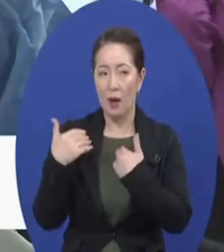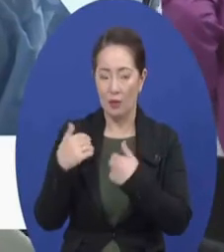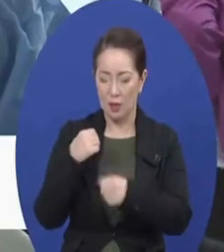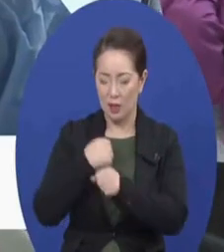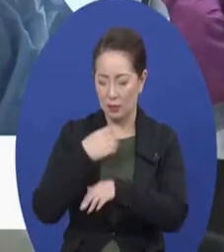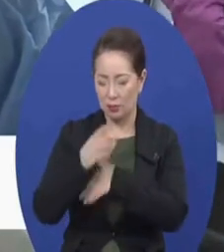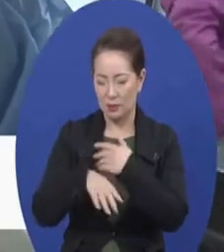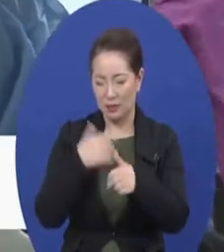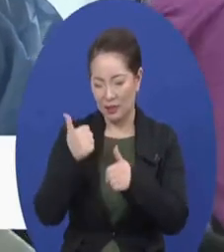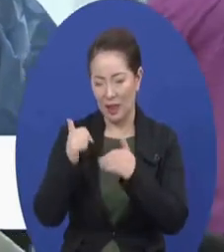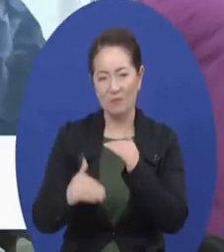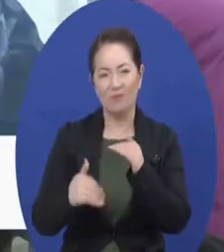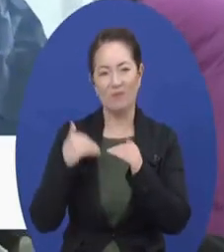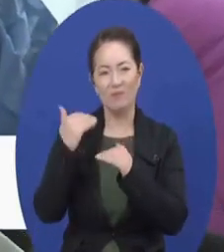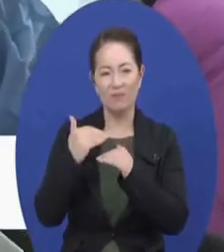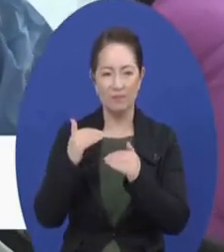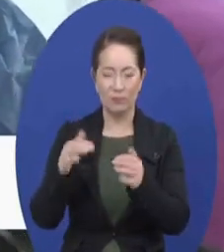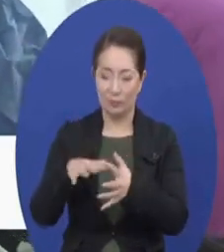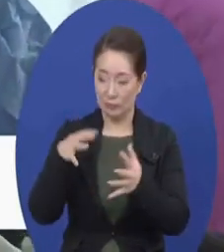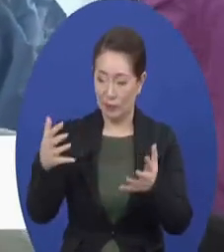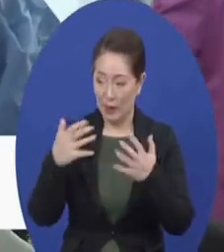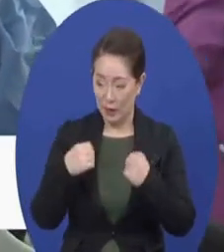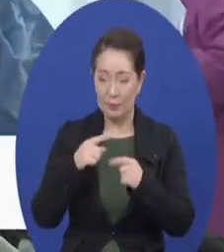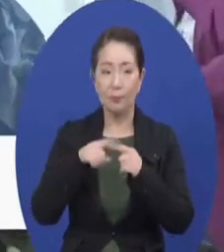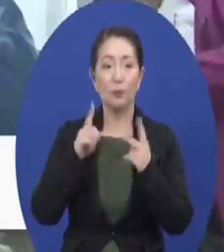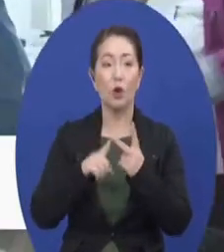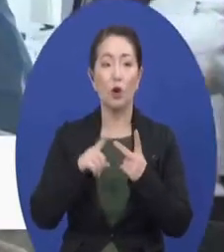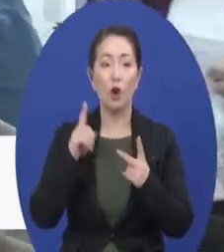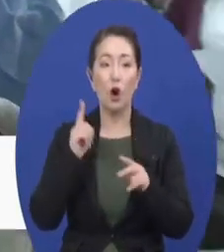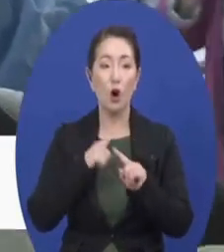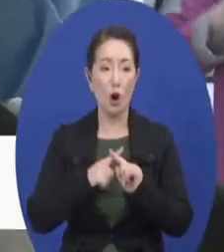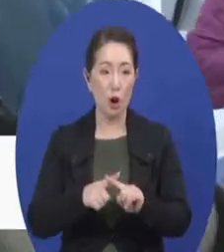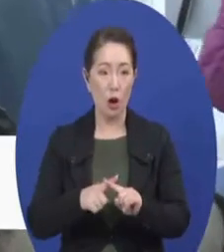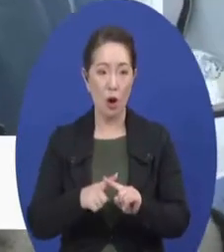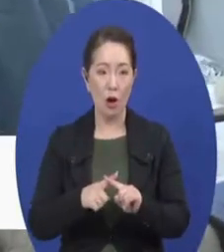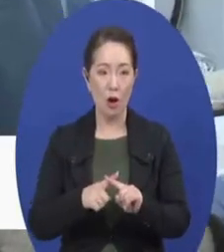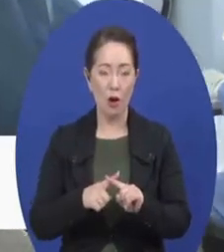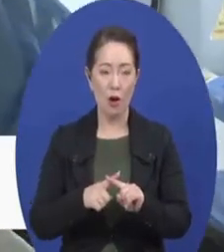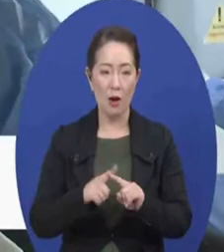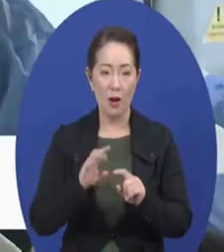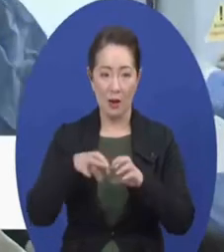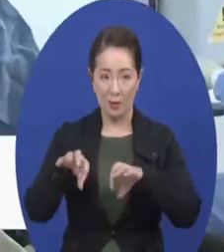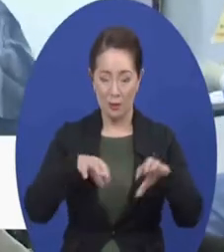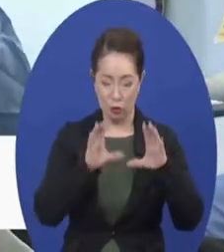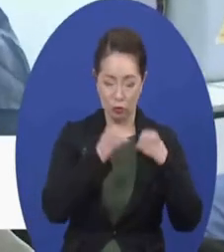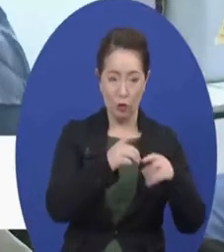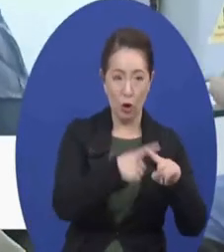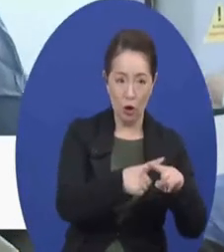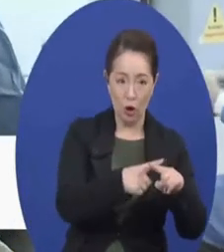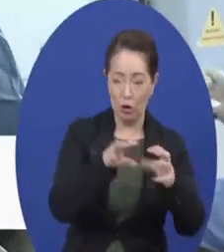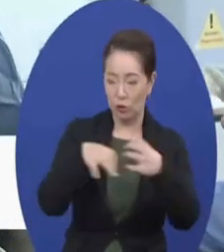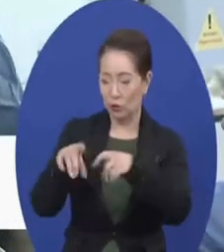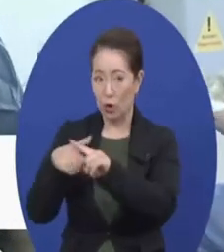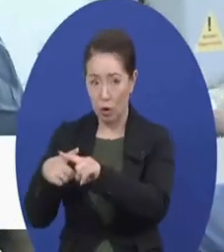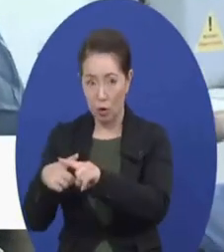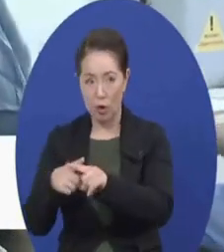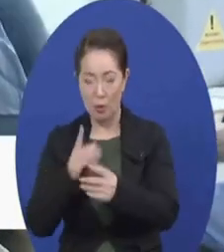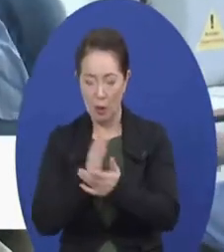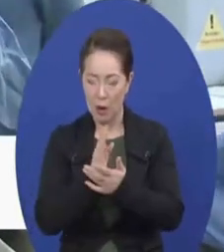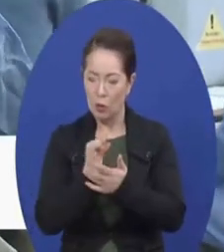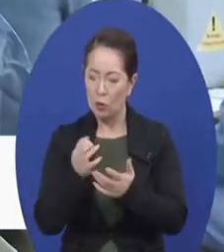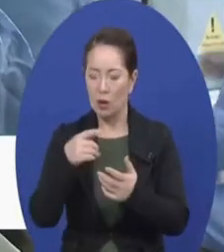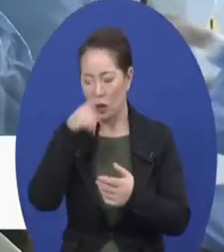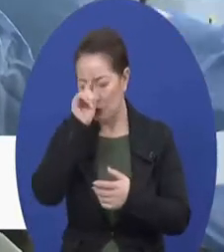нэлээд сайн түвшинд хийж за мөн одоо хөл хорой одоо хэсэгчсэн хөл хорой тавьж байгаа гэдэг нь эмнэлгийн байгууллагуудын